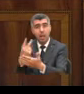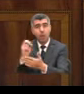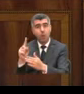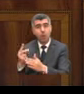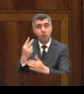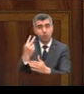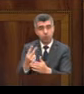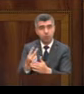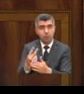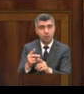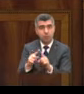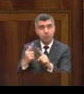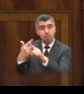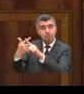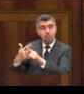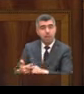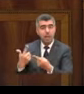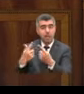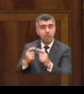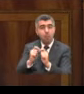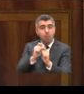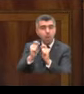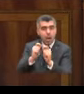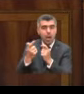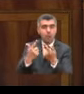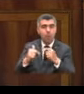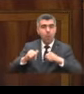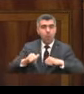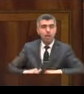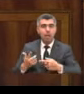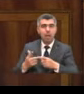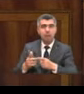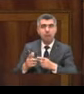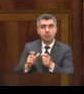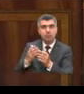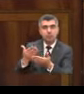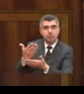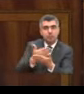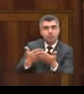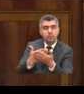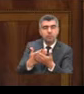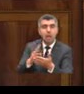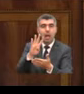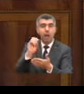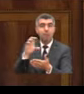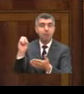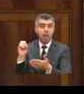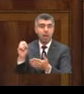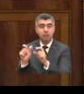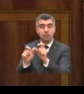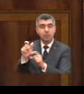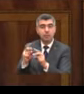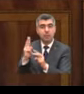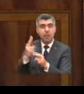لان كلفه من النقاش داخل الوزارات المعنيه، كلفه من التفاوض باش وصلنا 400 منصب اللي طلقناها في